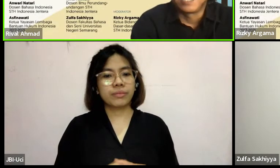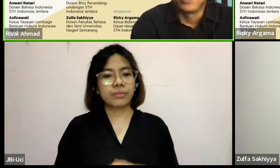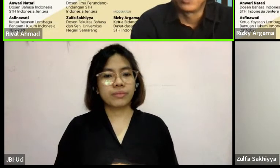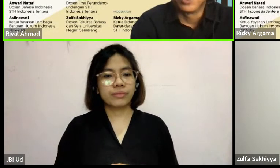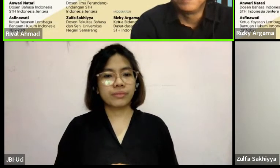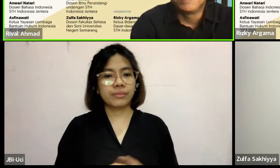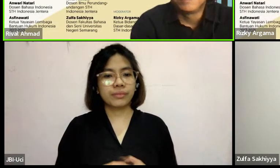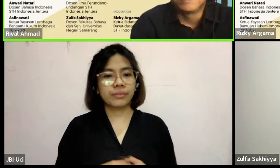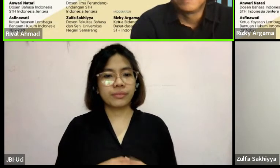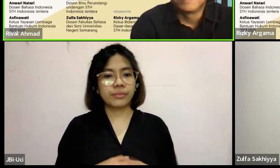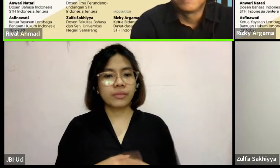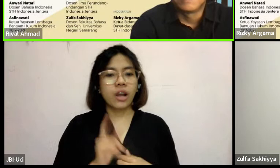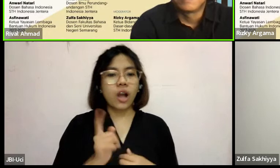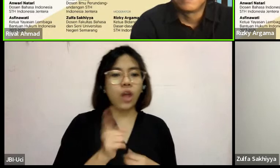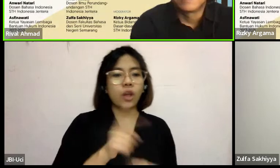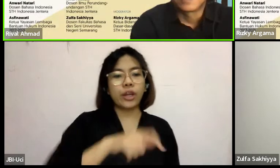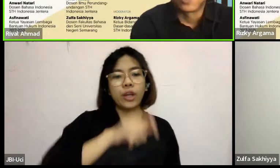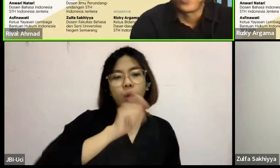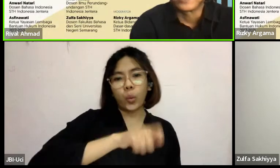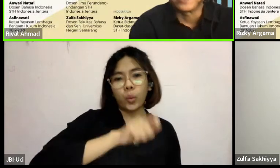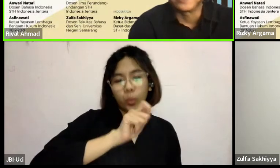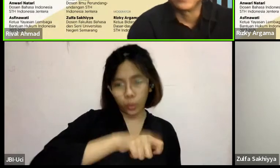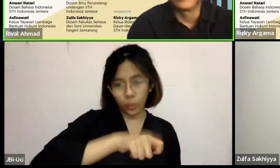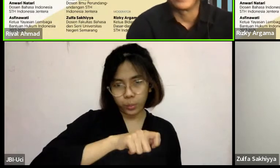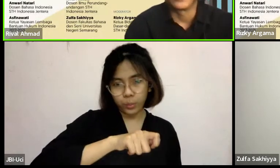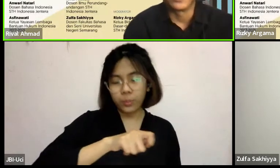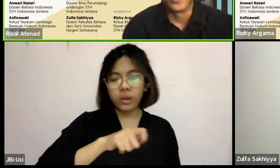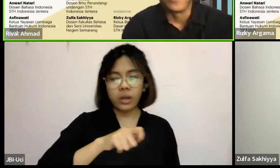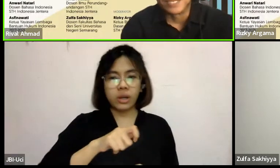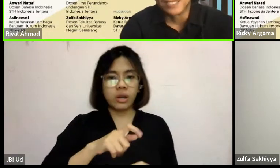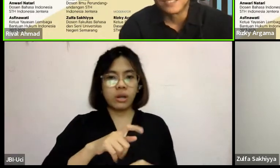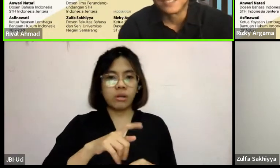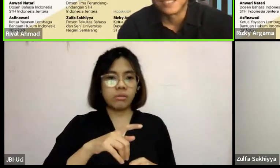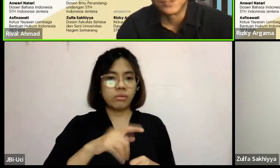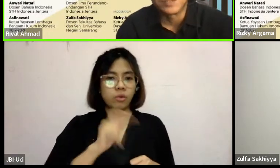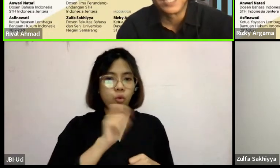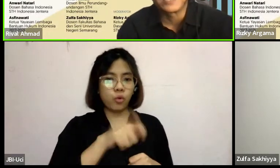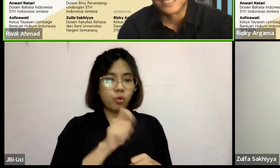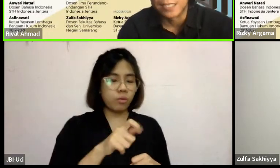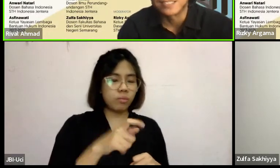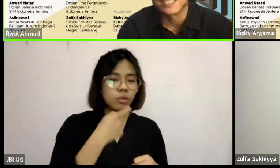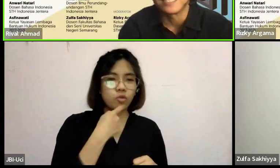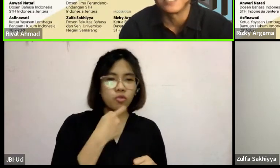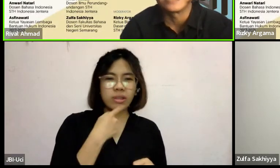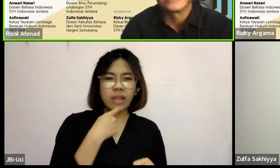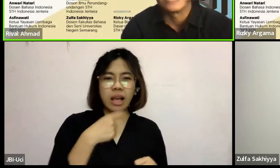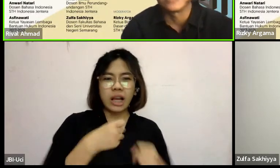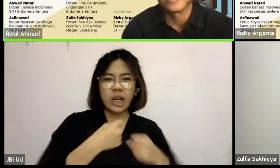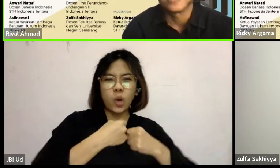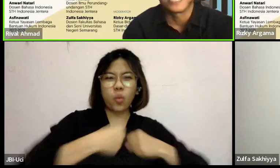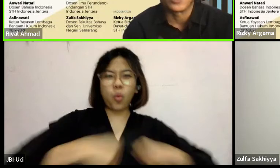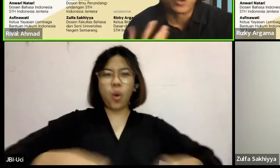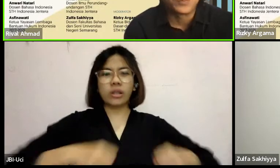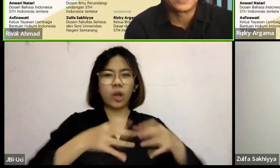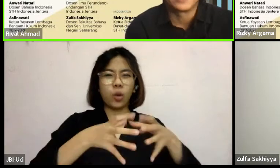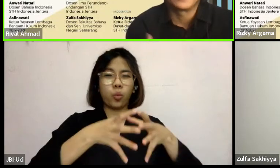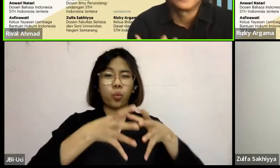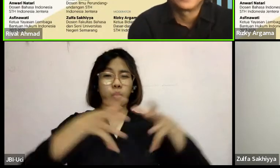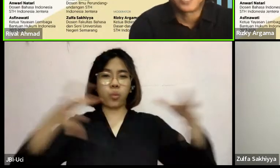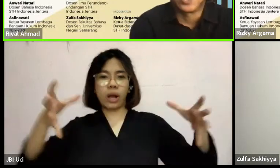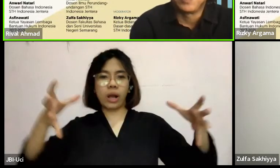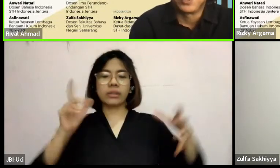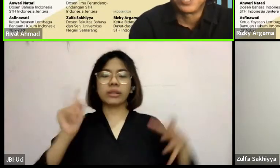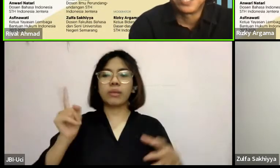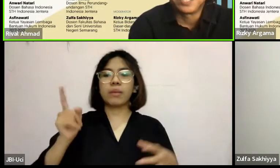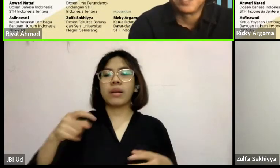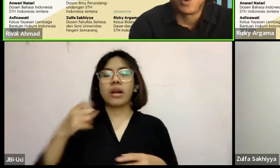dalam hukum kekuasaan itu begitu dominan itu sebelum tesisnya sendiri dari dari hukumnya